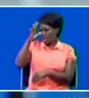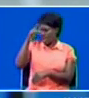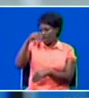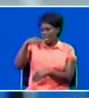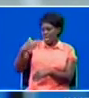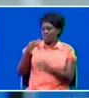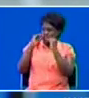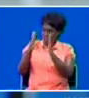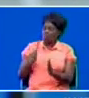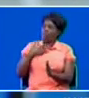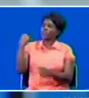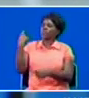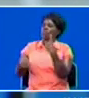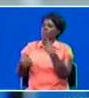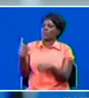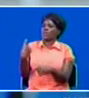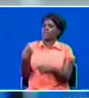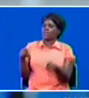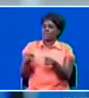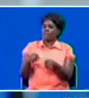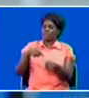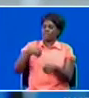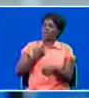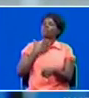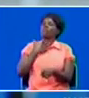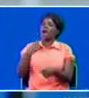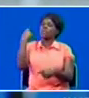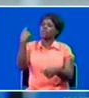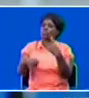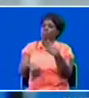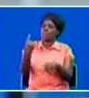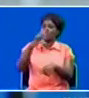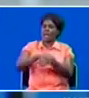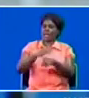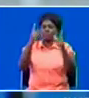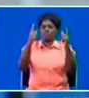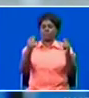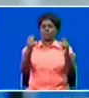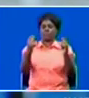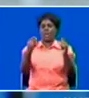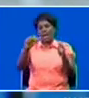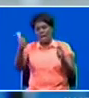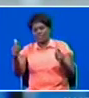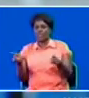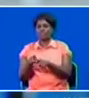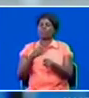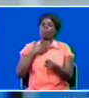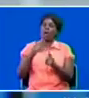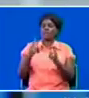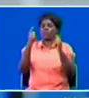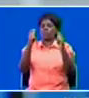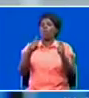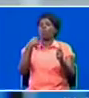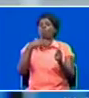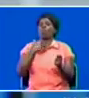every coach wants to win, and I also want to win on Sunday. Their coach also wants to win, so it's who wants it more